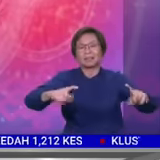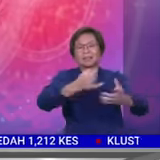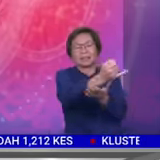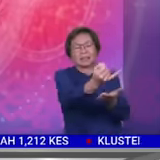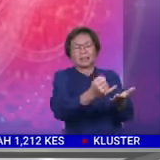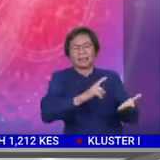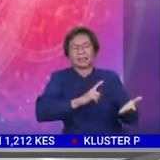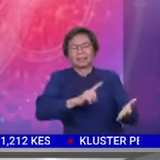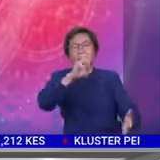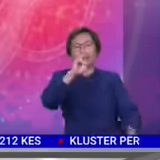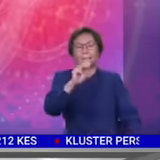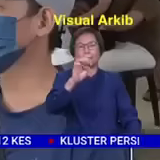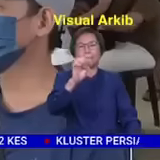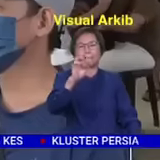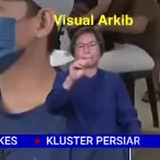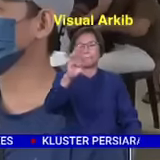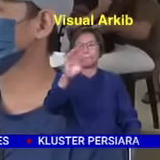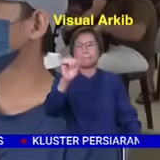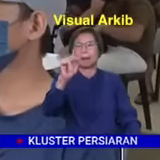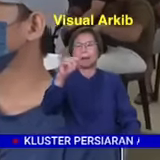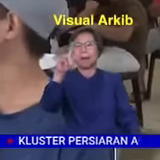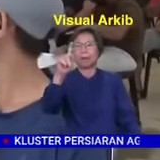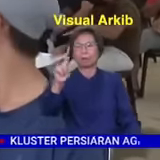kesenian Islam membakut